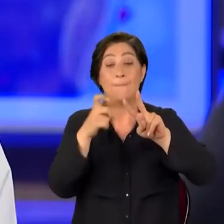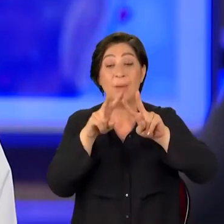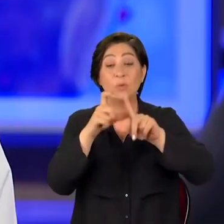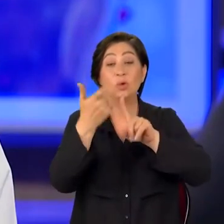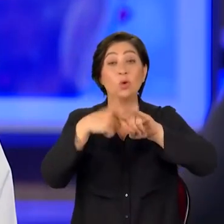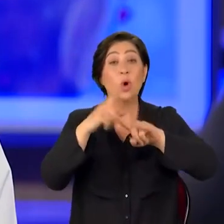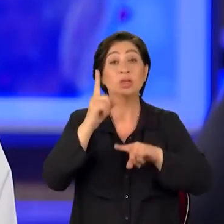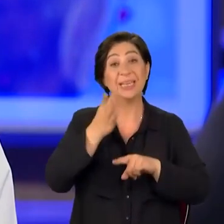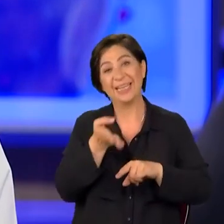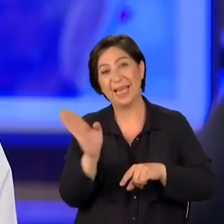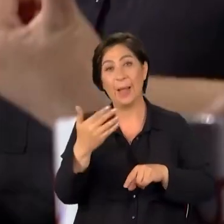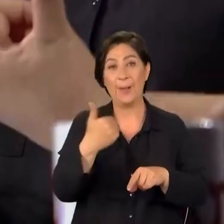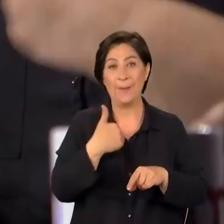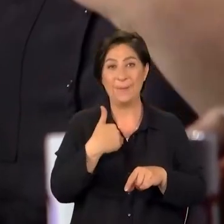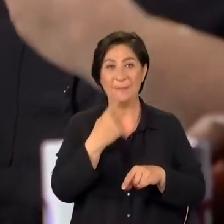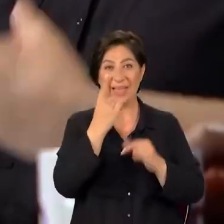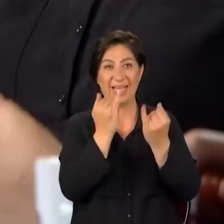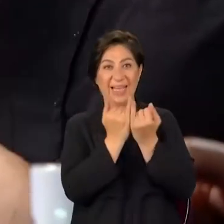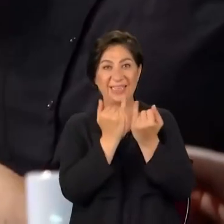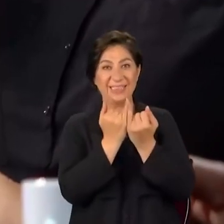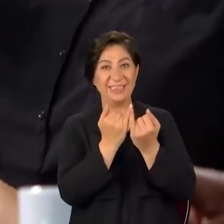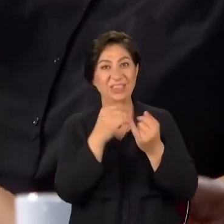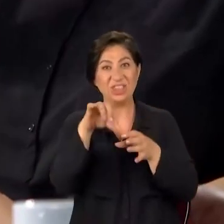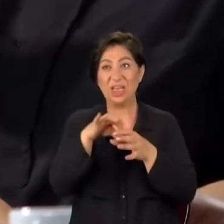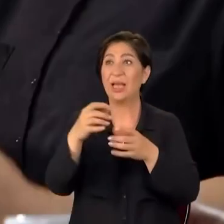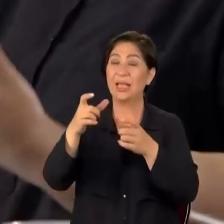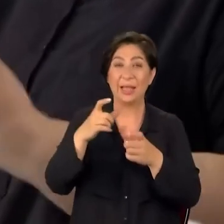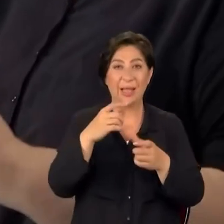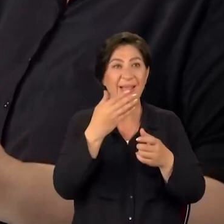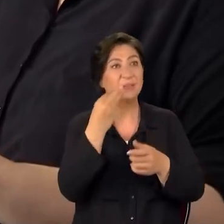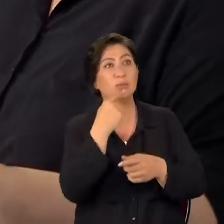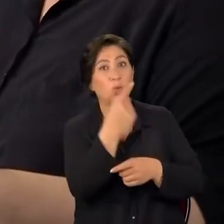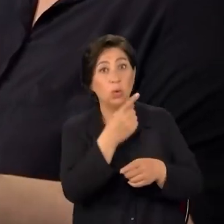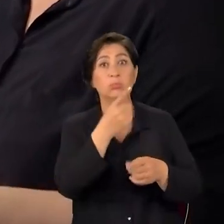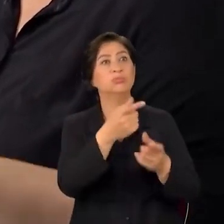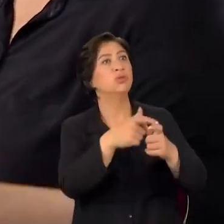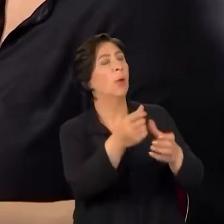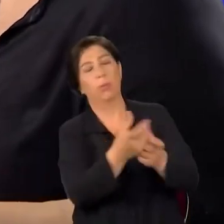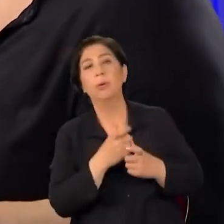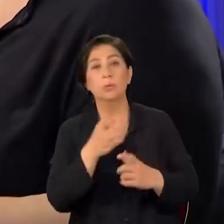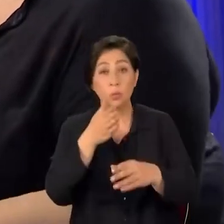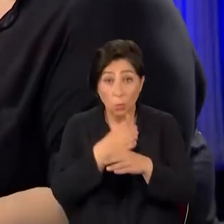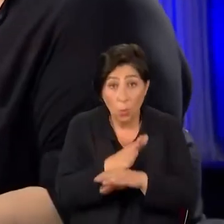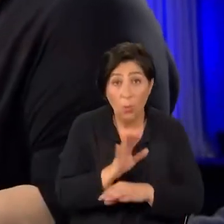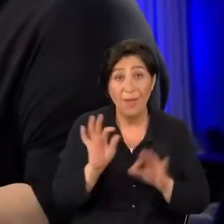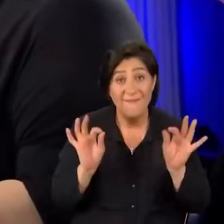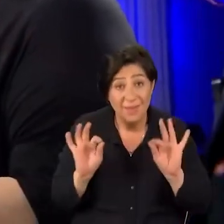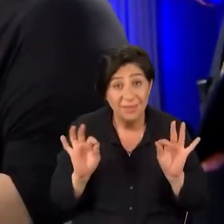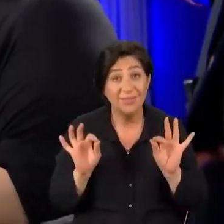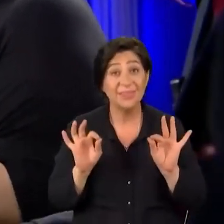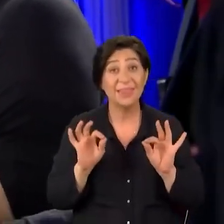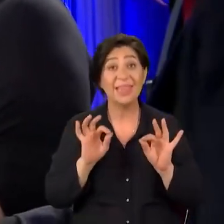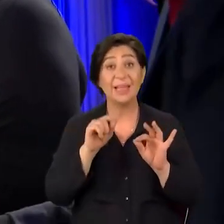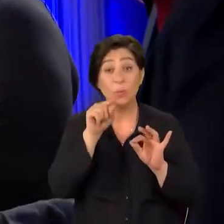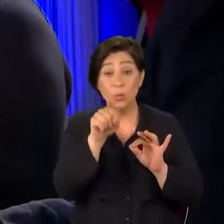Hoca giderken çok güzel bir şey söyledi. Dedi ki ben dedi bir çay, kardeşim yemek yapalım, bir çay istiyorum, çay geliyor dedi ya. Çok doğru bir şey. Doğru. Evet. Aynen,